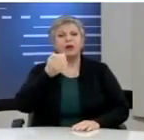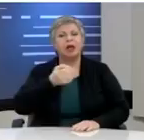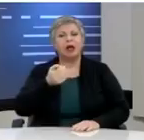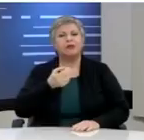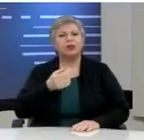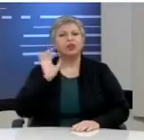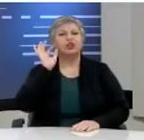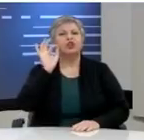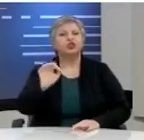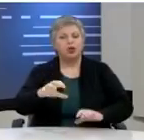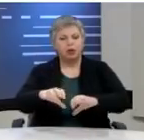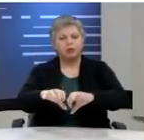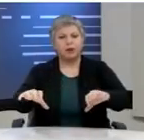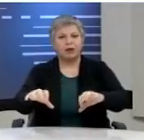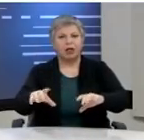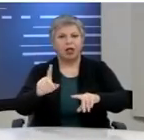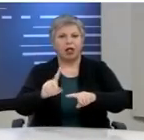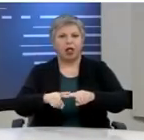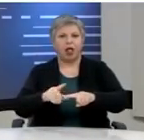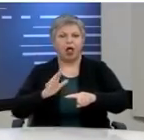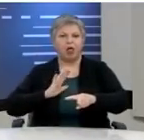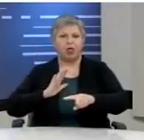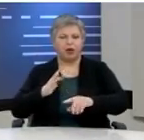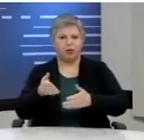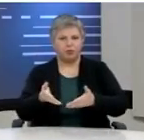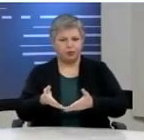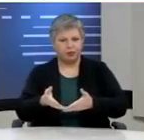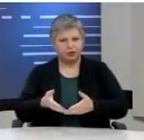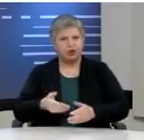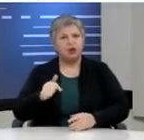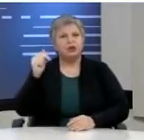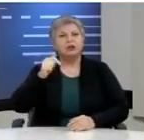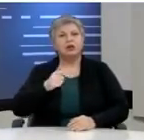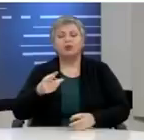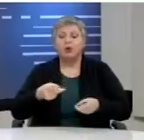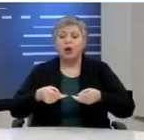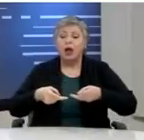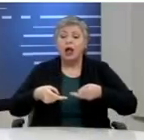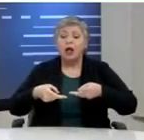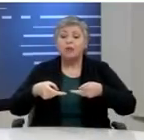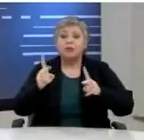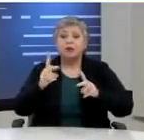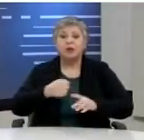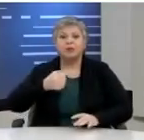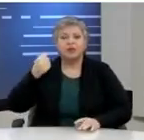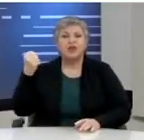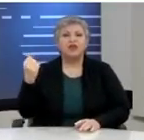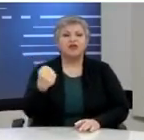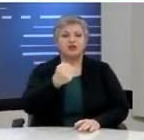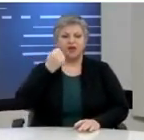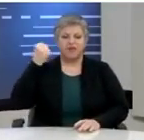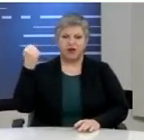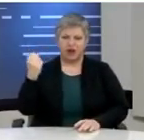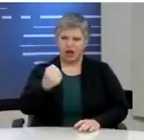κανείς ότι δίνει τη δυνατότητα σε ακραίους όλες αυτές τις μέρες να